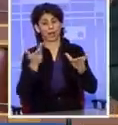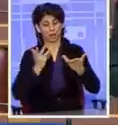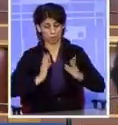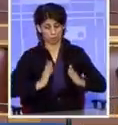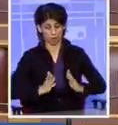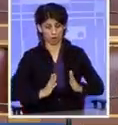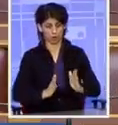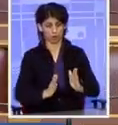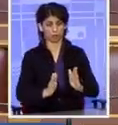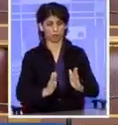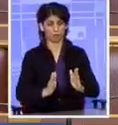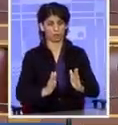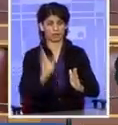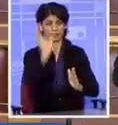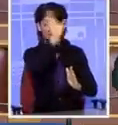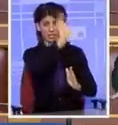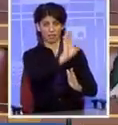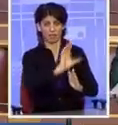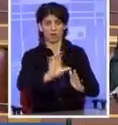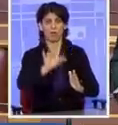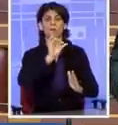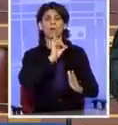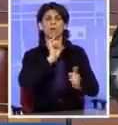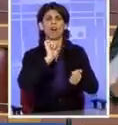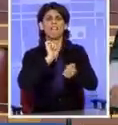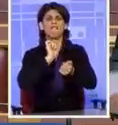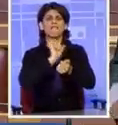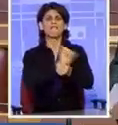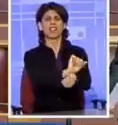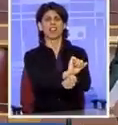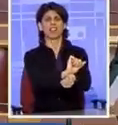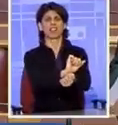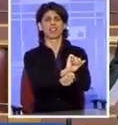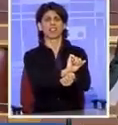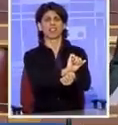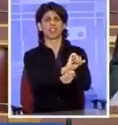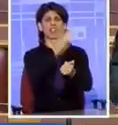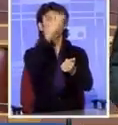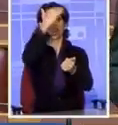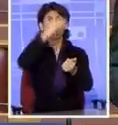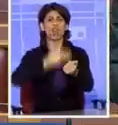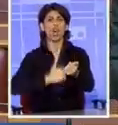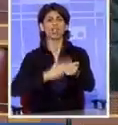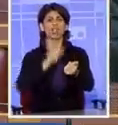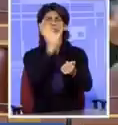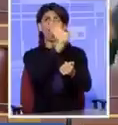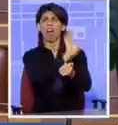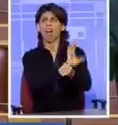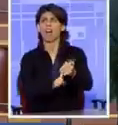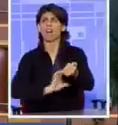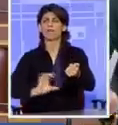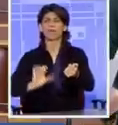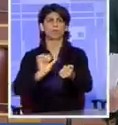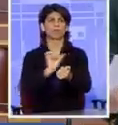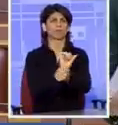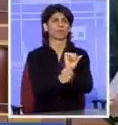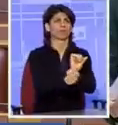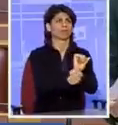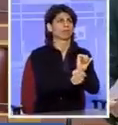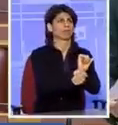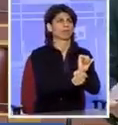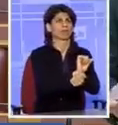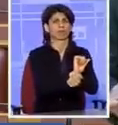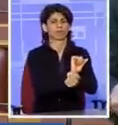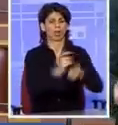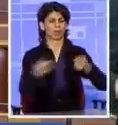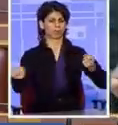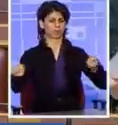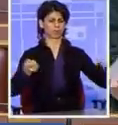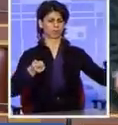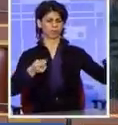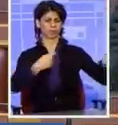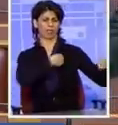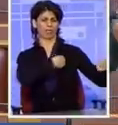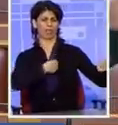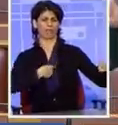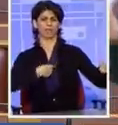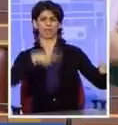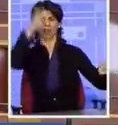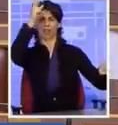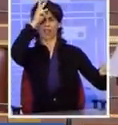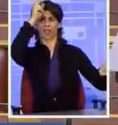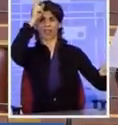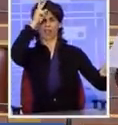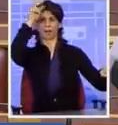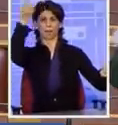μια Ευρώπη φυλακή για τις χώρες του Νότου, με ένα διευθυντήριο γερμανικό που θα βάζει